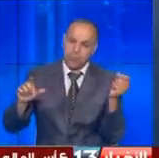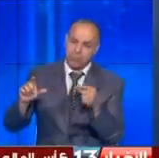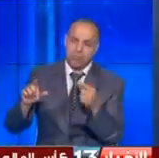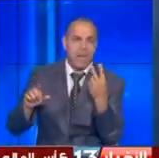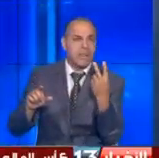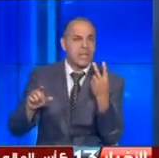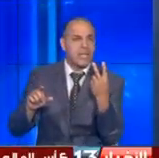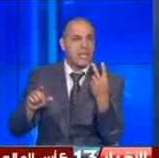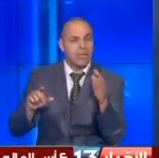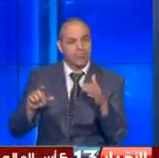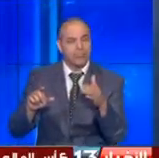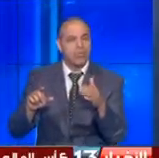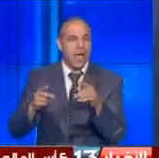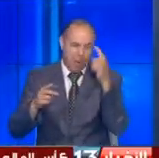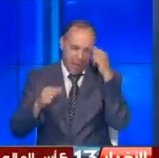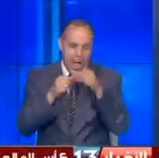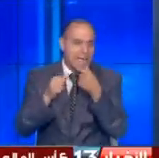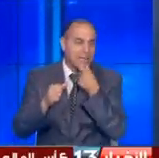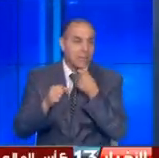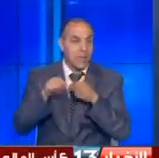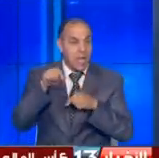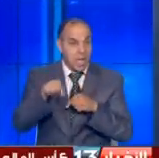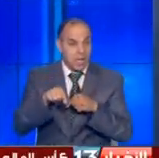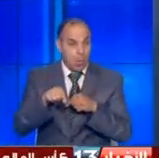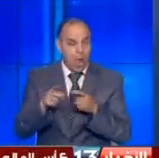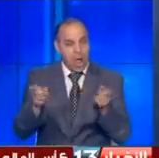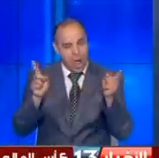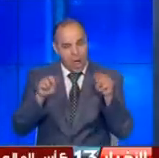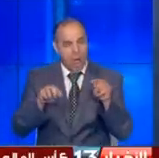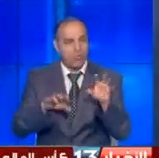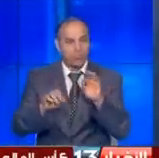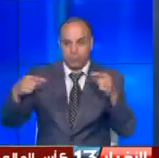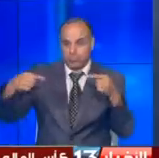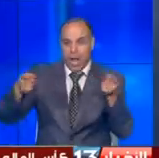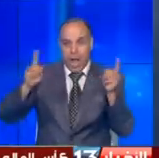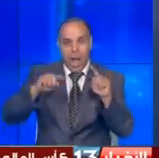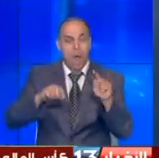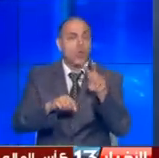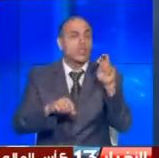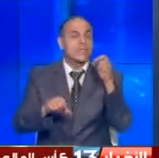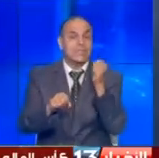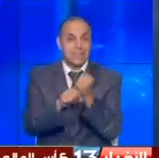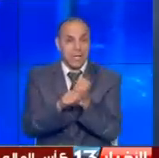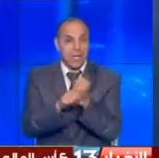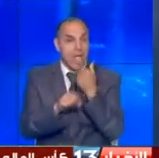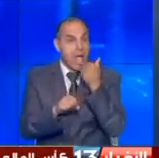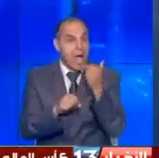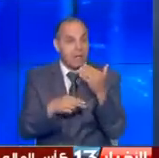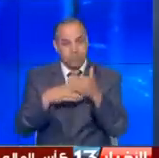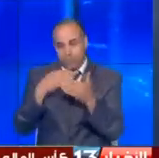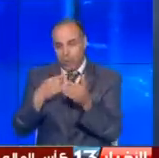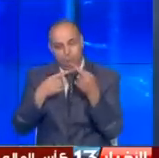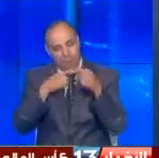بثنائية النجمين شيرر وبول سكولز، وها أن القرعة تضع المنتخبين وجها لوجه بعد عقدين من الزمن من خلال